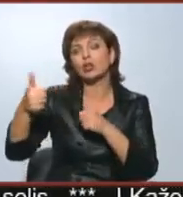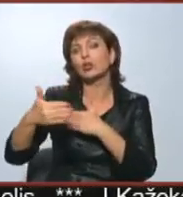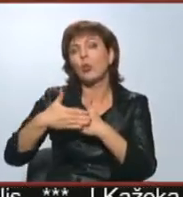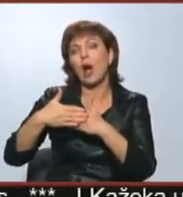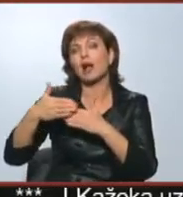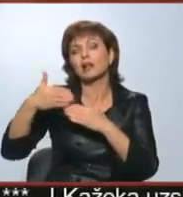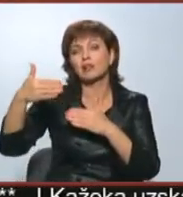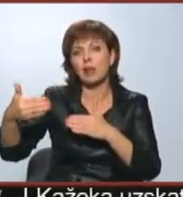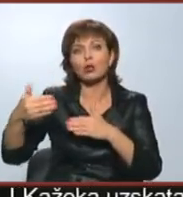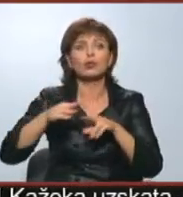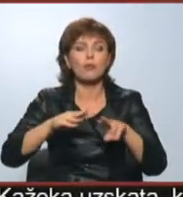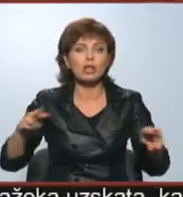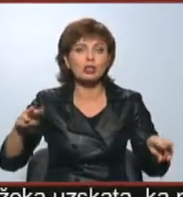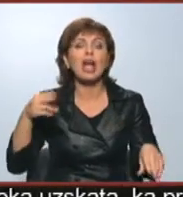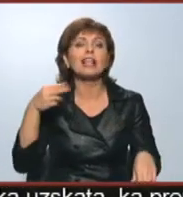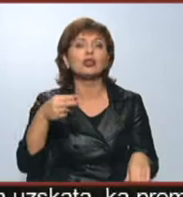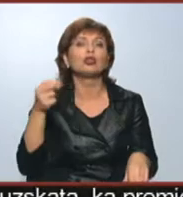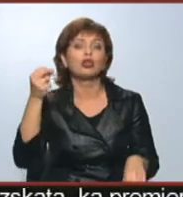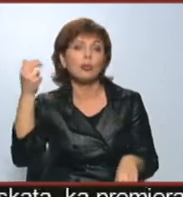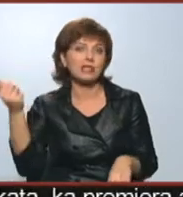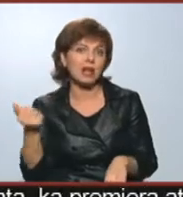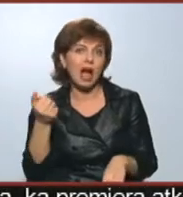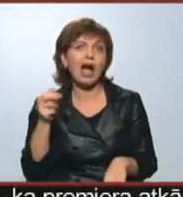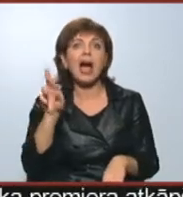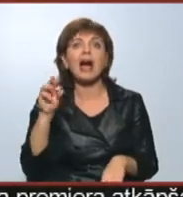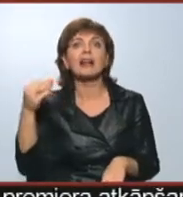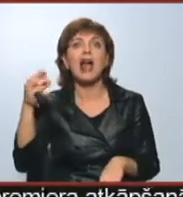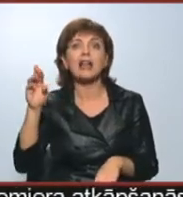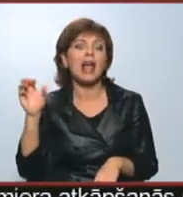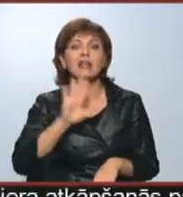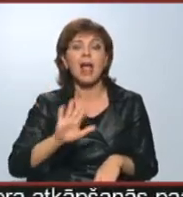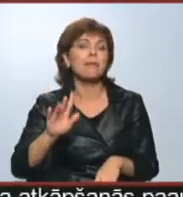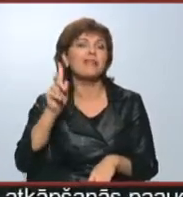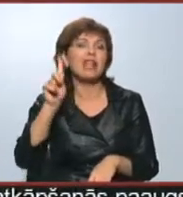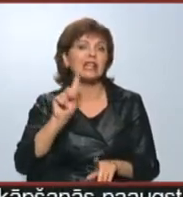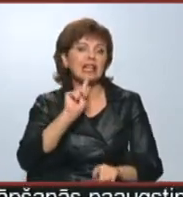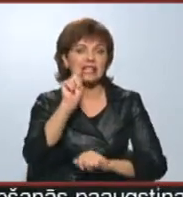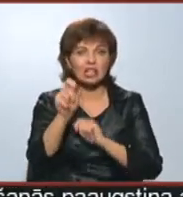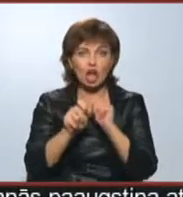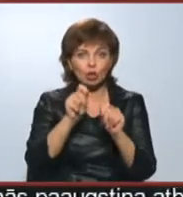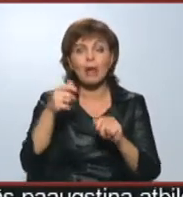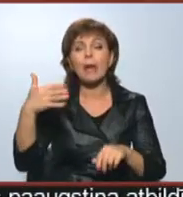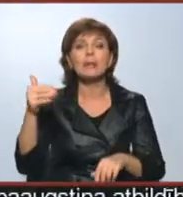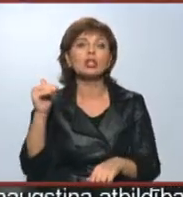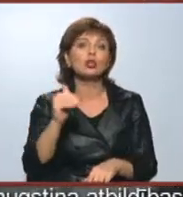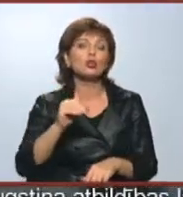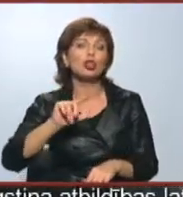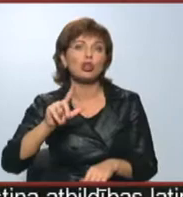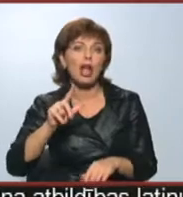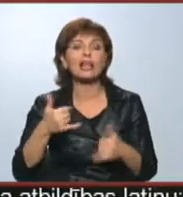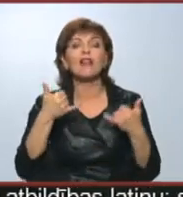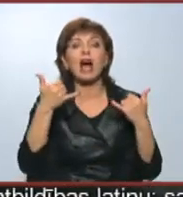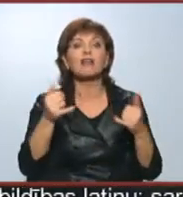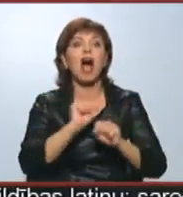no ministrijas. 2012. Gadā Re un Re nebija vienīgie ziedotāji. 50 tūkstoši latu atvēlēja